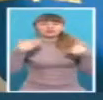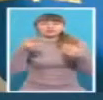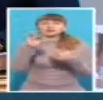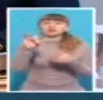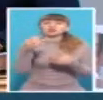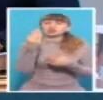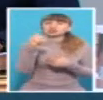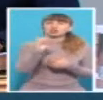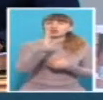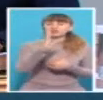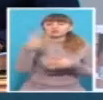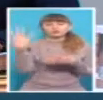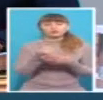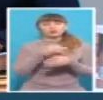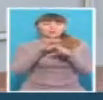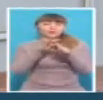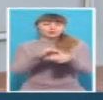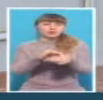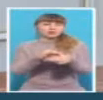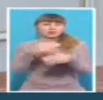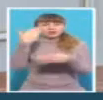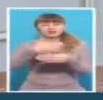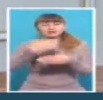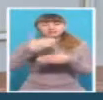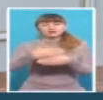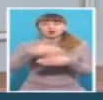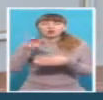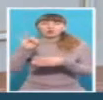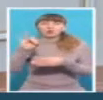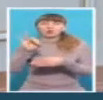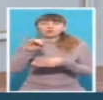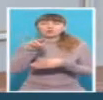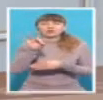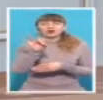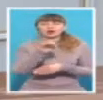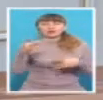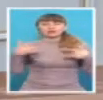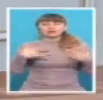орай Астана опера театрында қойған концертінің табысты өтуімен құттықтады.